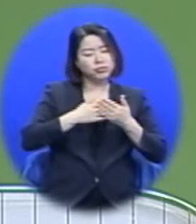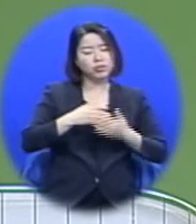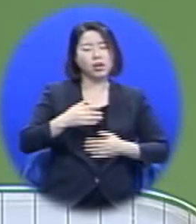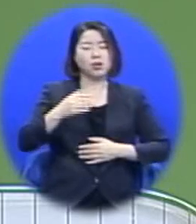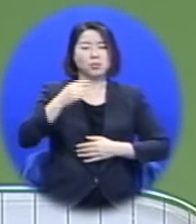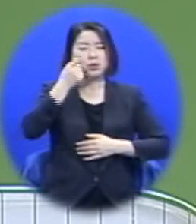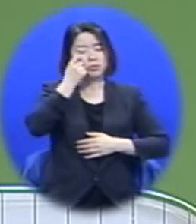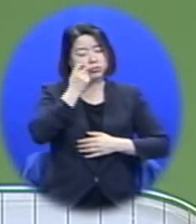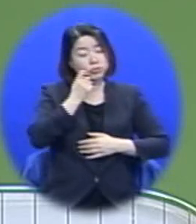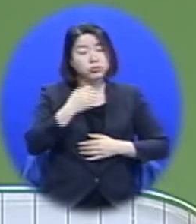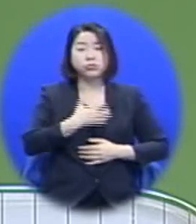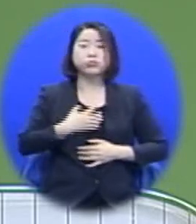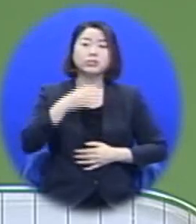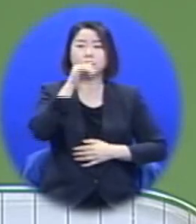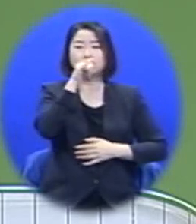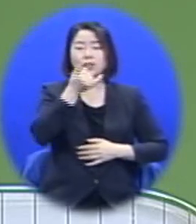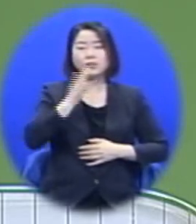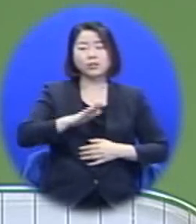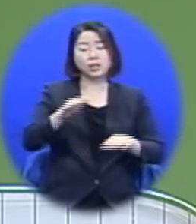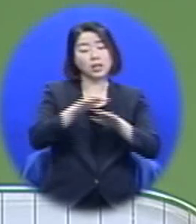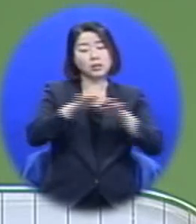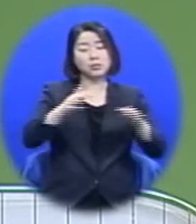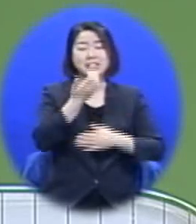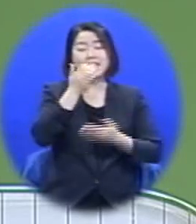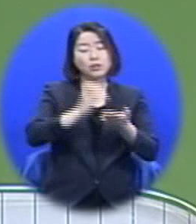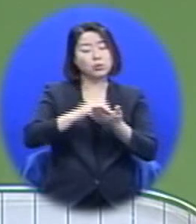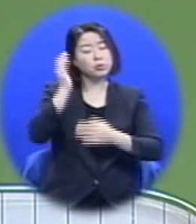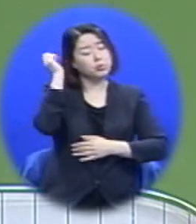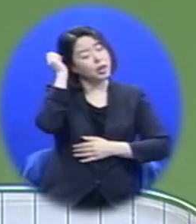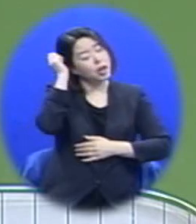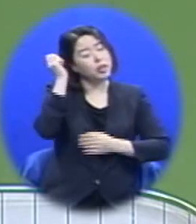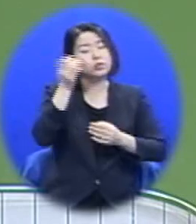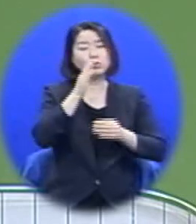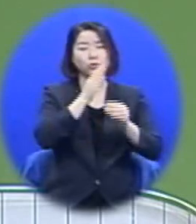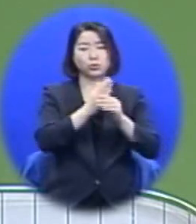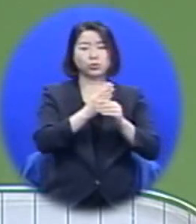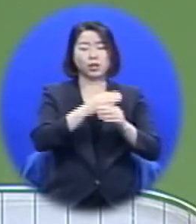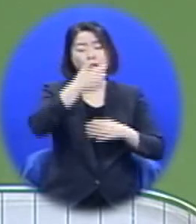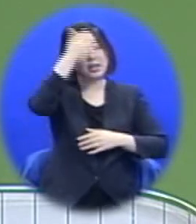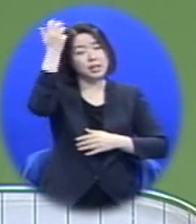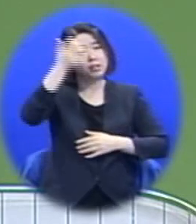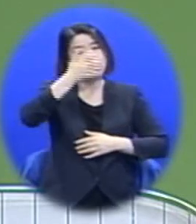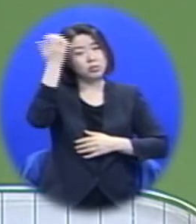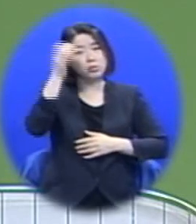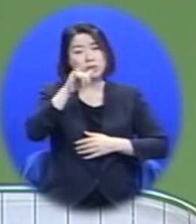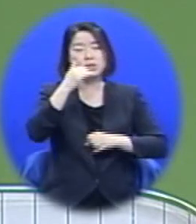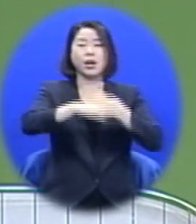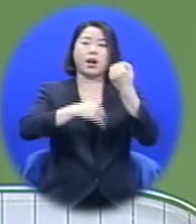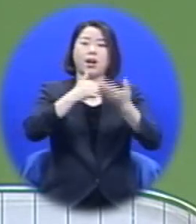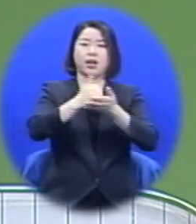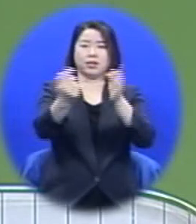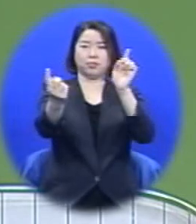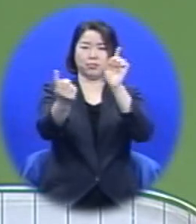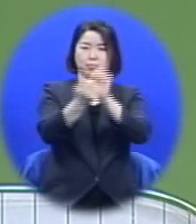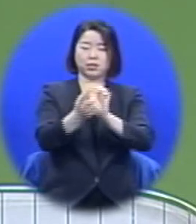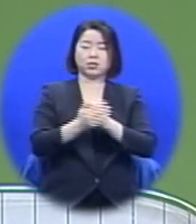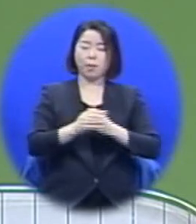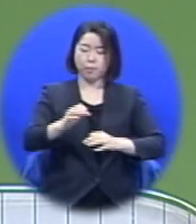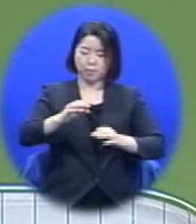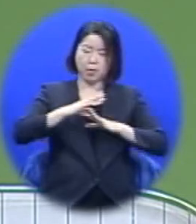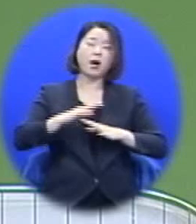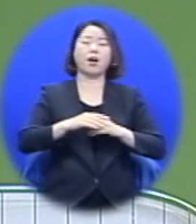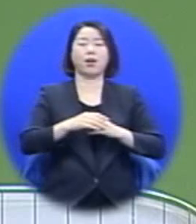겁니다 그런데 돌판 에서 돌 베개를 베고 자다가 꿈을 꾸었는데 하나님을 만났습니다 깜짝